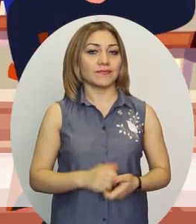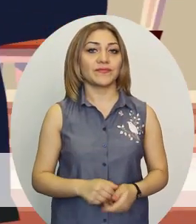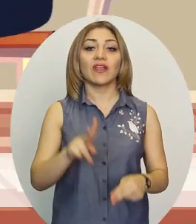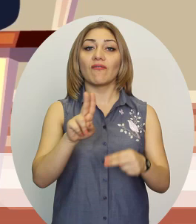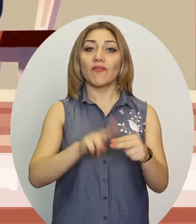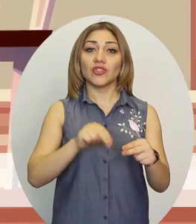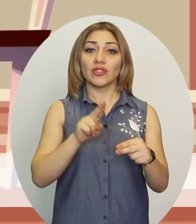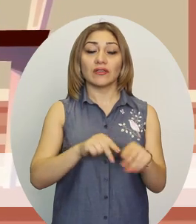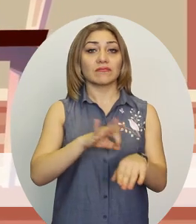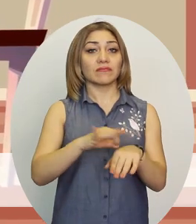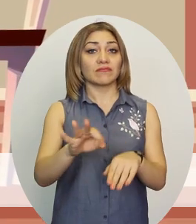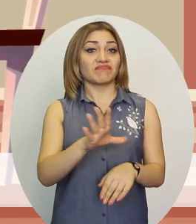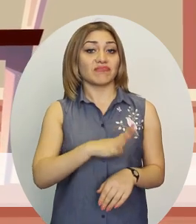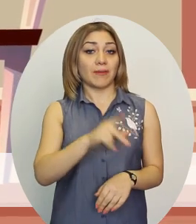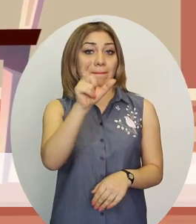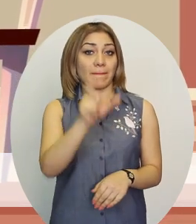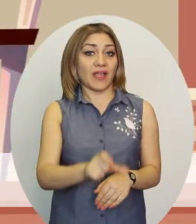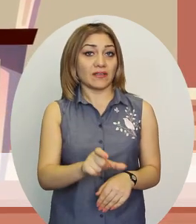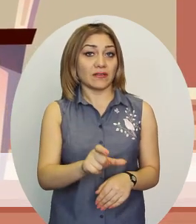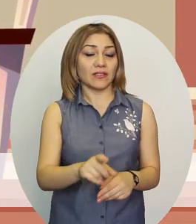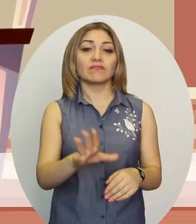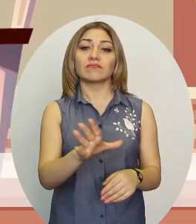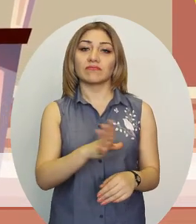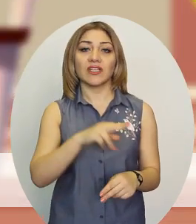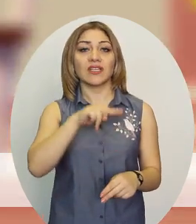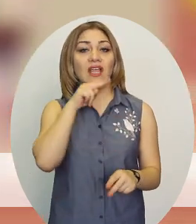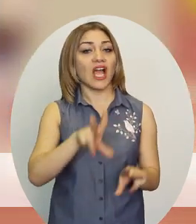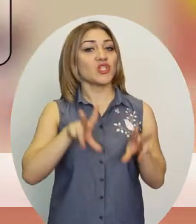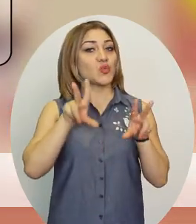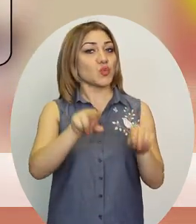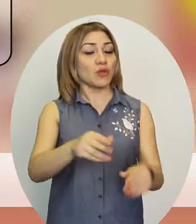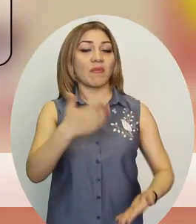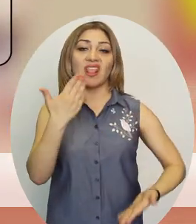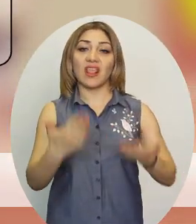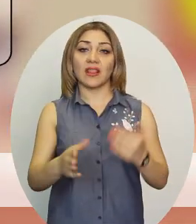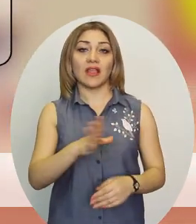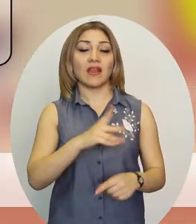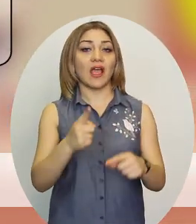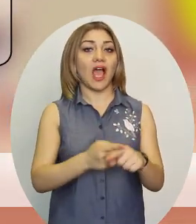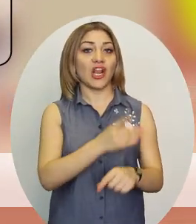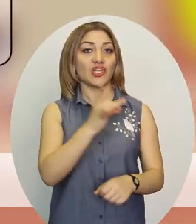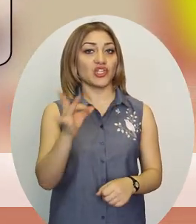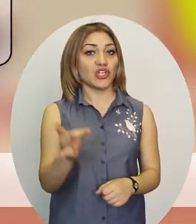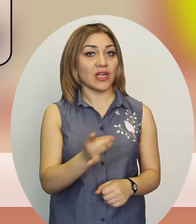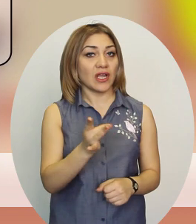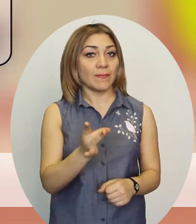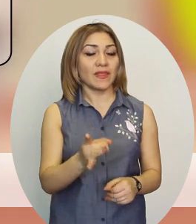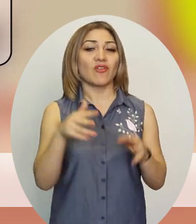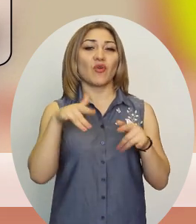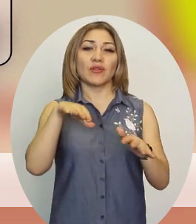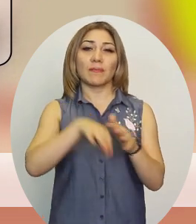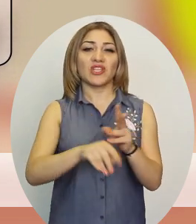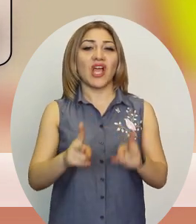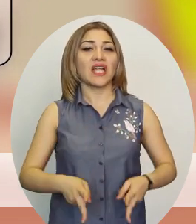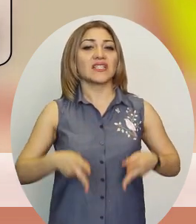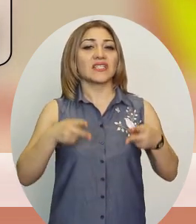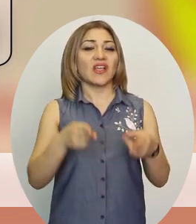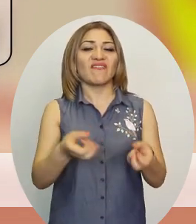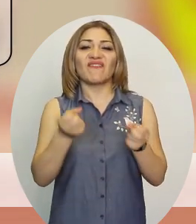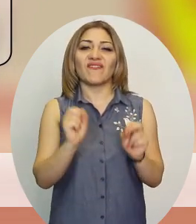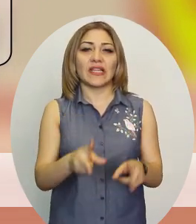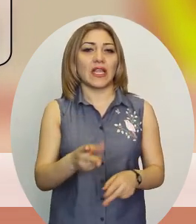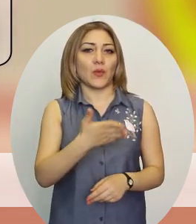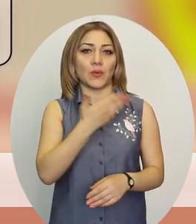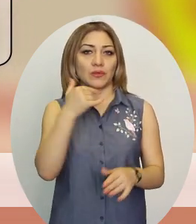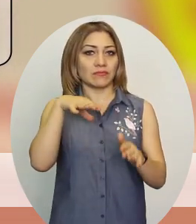կողմից։ Ոստիկանությունը բռնություն կիրառած անձի նկատմամբ կիրառում է նախազգուշացում, եթե դեպքը տեղի ունեցել առաջին անգամ, արարքը անձակազմի հատկանիշներ